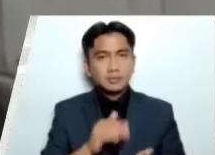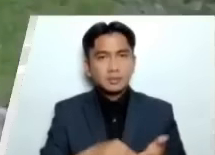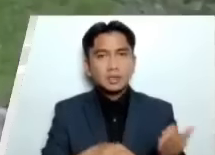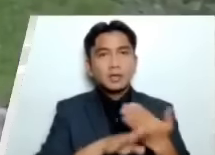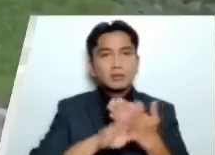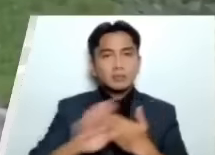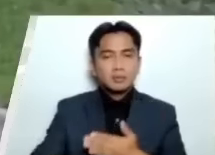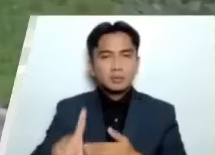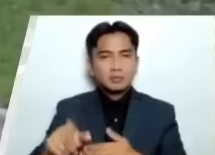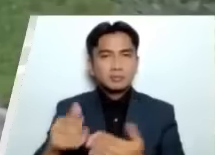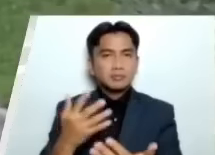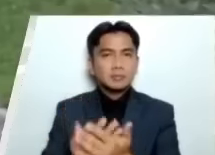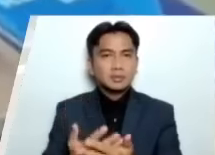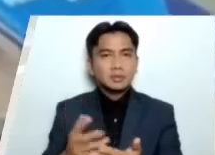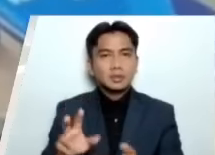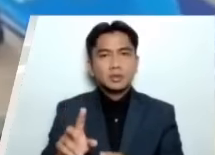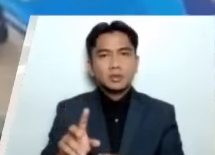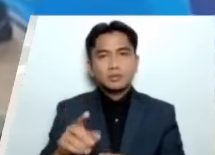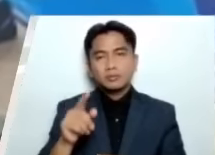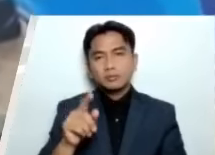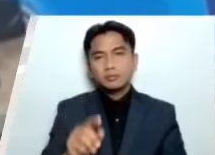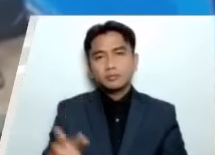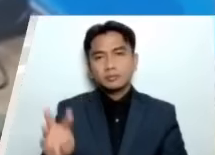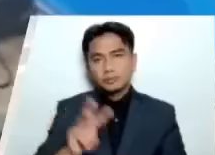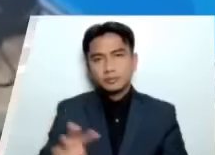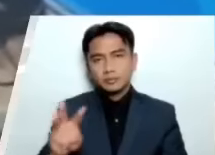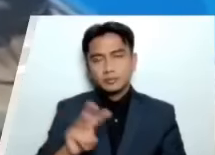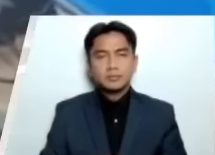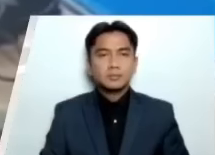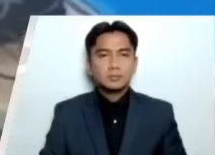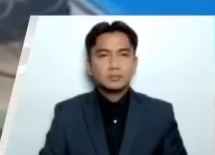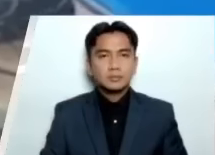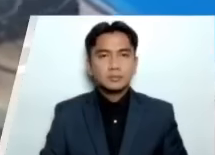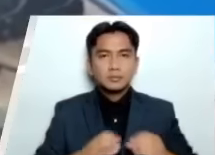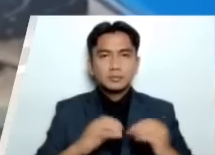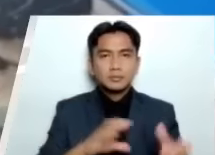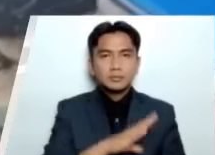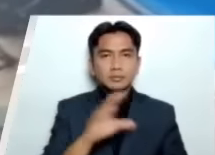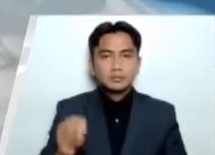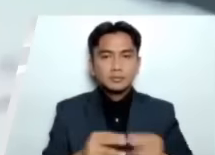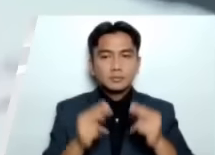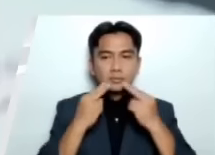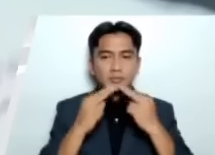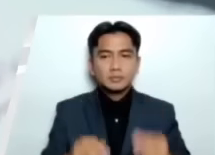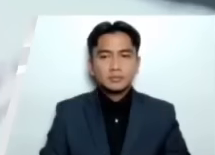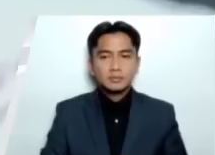sa Miyerkules. Darlene Kay, nagbabalita para sa GMA Integrated News.